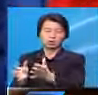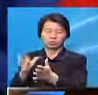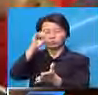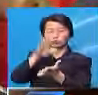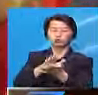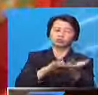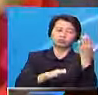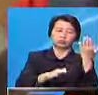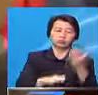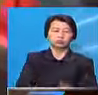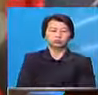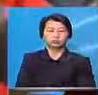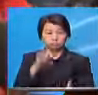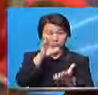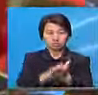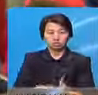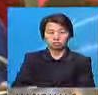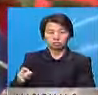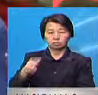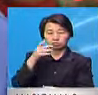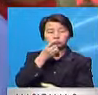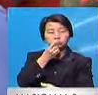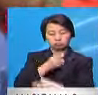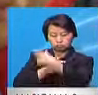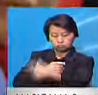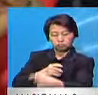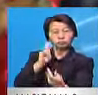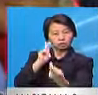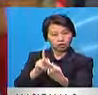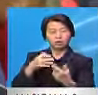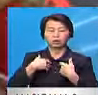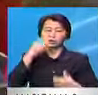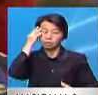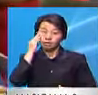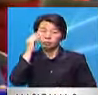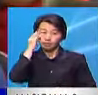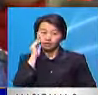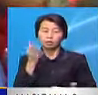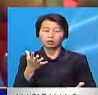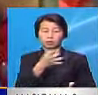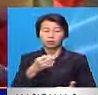arwah suaminya. Percaya beliau seorang calon yang layak, mempunyai pengalaman,